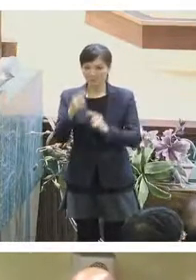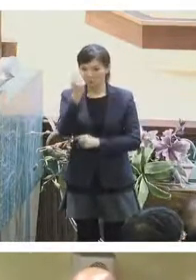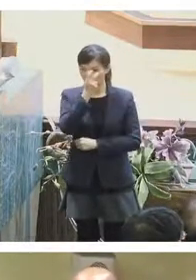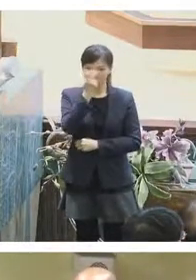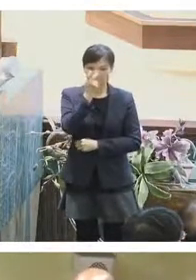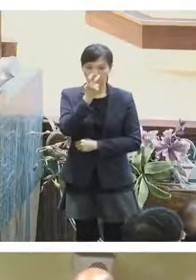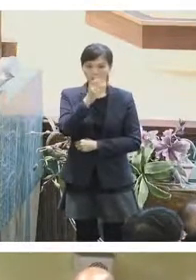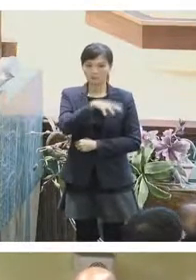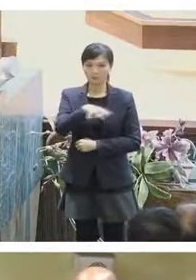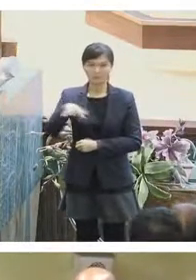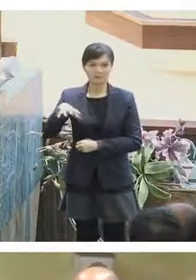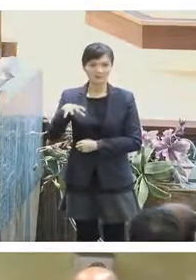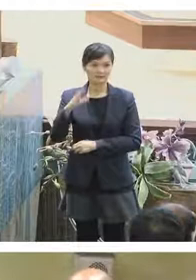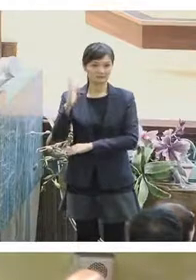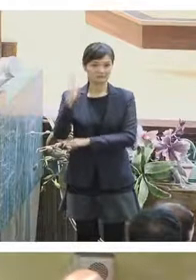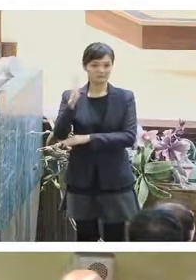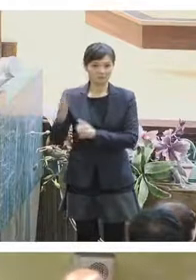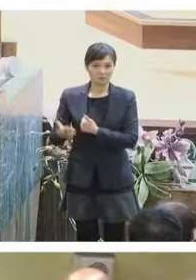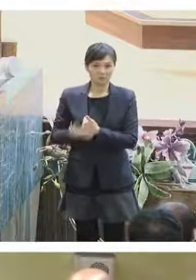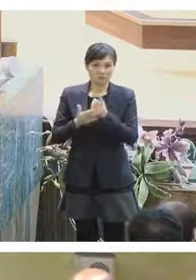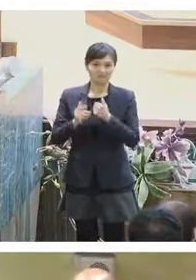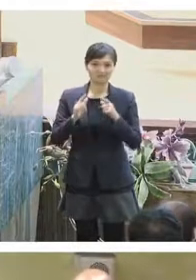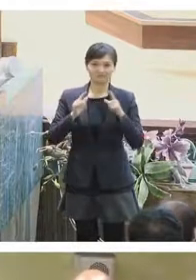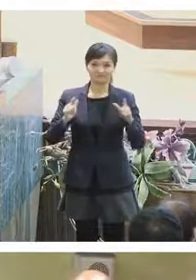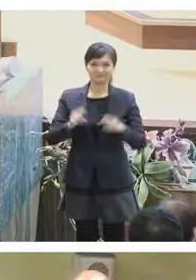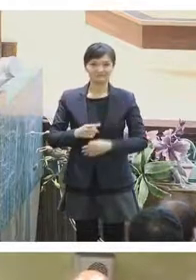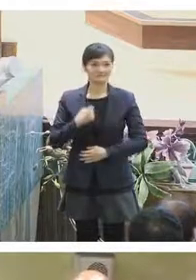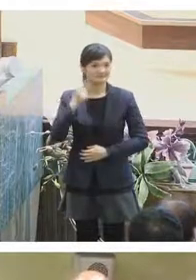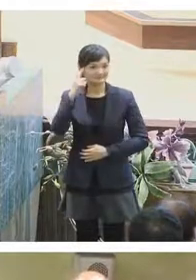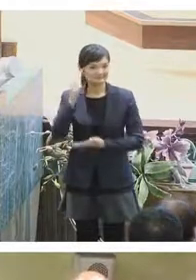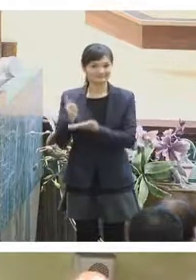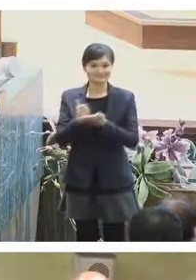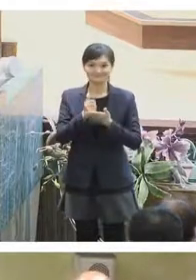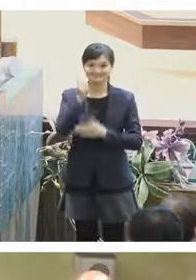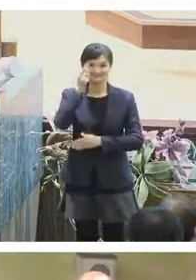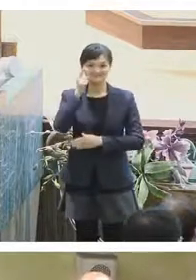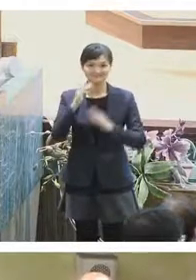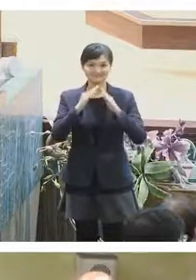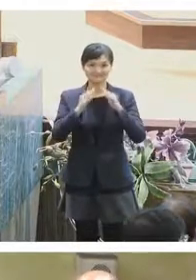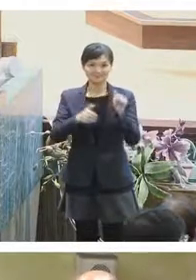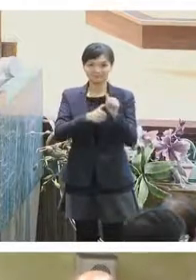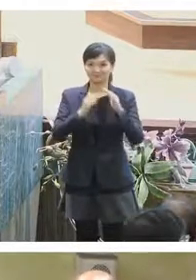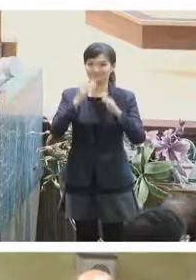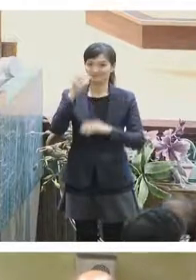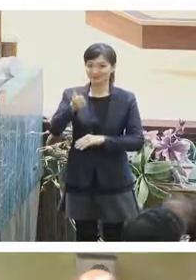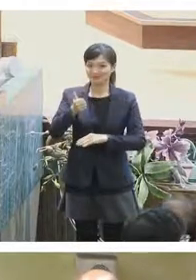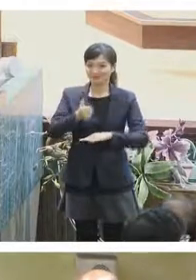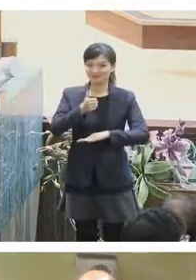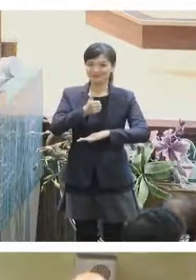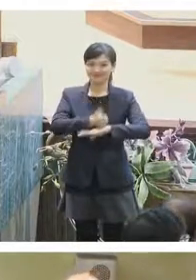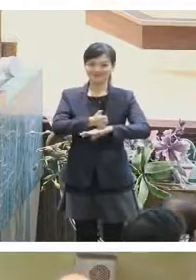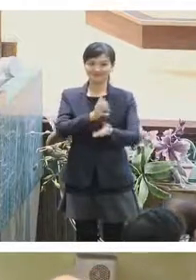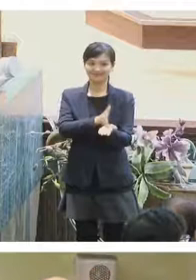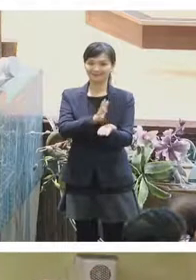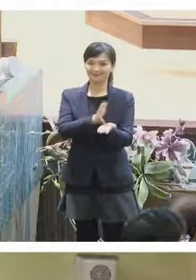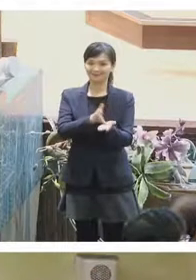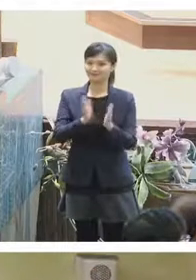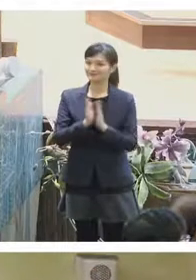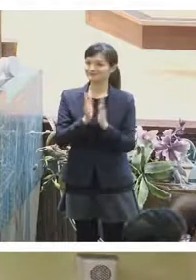市，就得到台南市府的全力的支持。那我想在这边请台南市的副市长赵清慧女士上台致